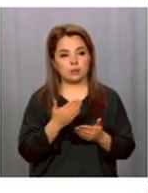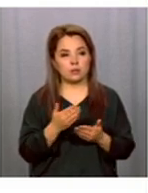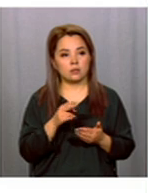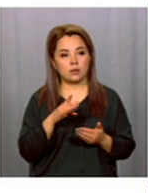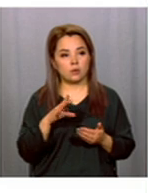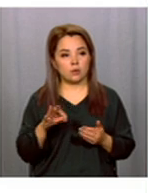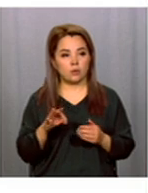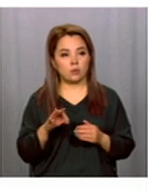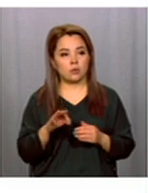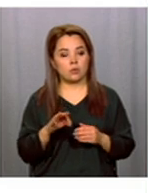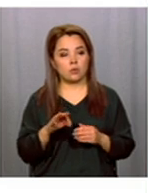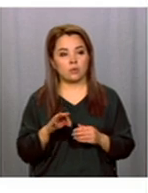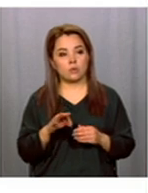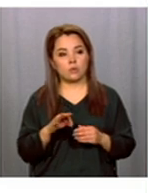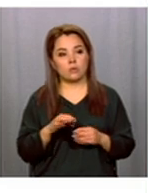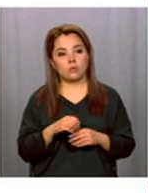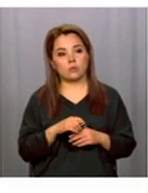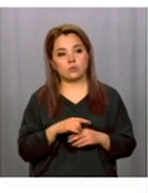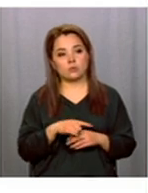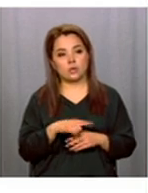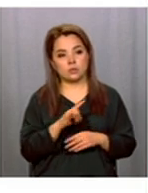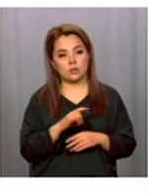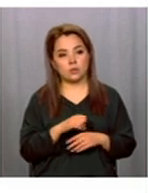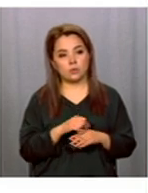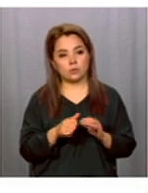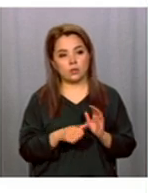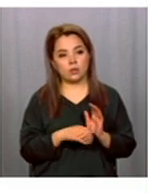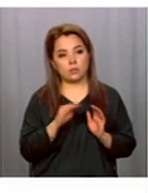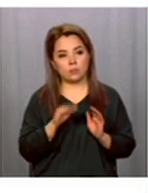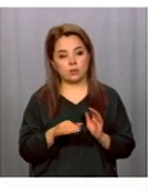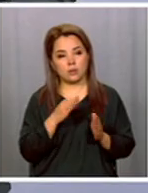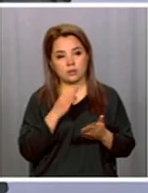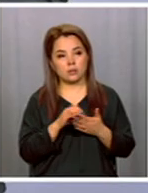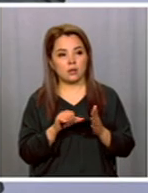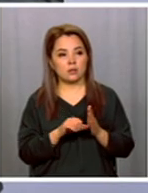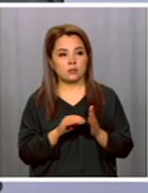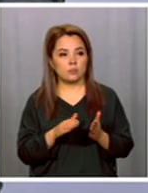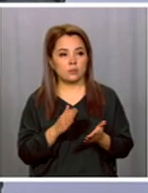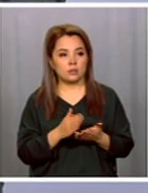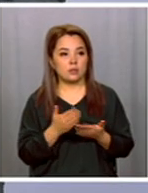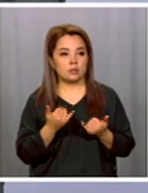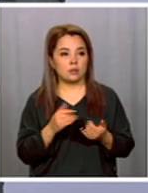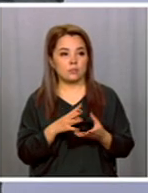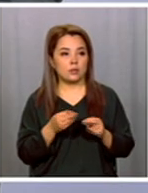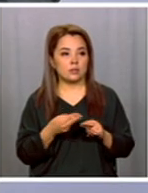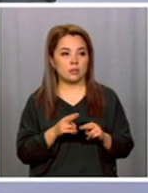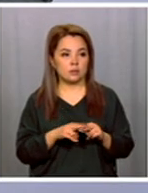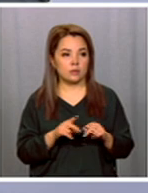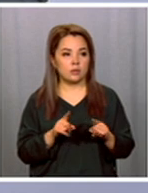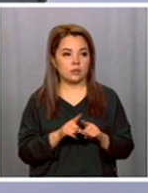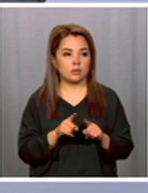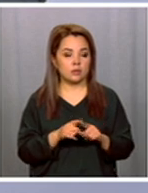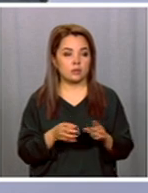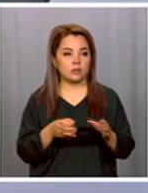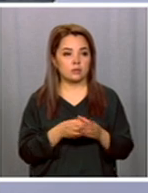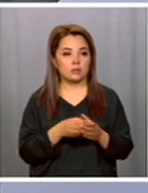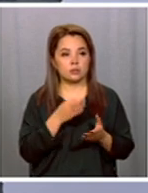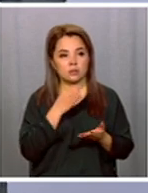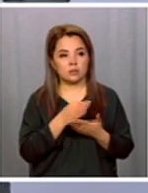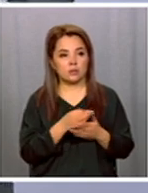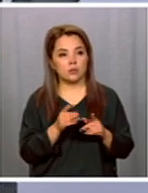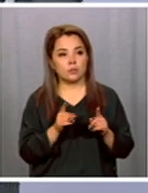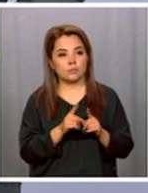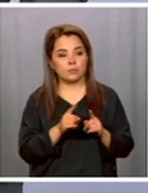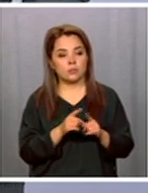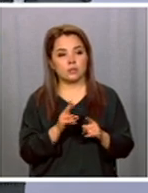ксро-да ұшақтардың саны 16 мыңды құраған еді. Жалпы Германияның танктер мен ұшақтардың саны ксро-ға